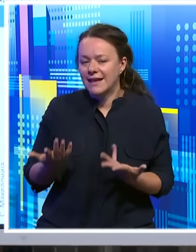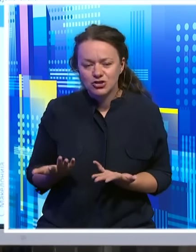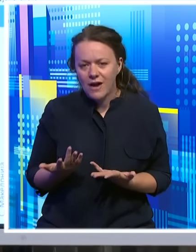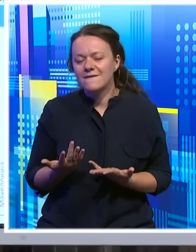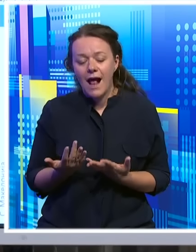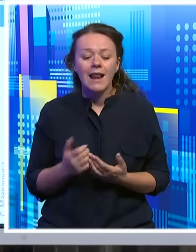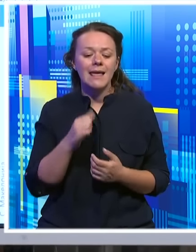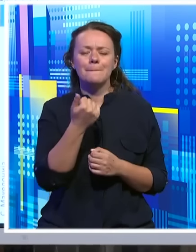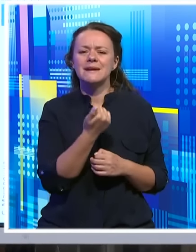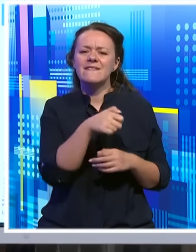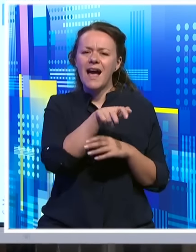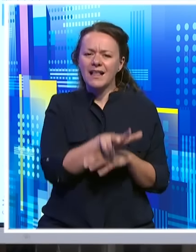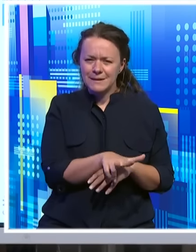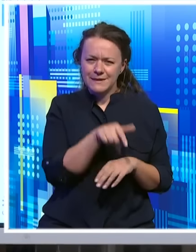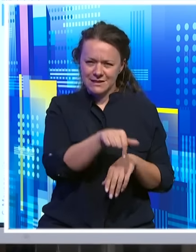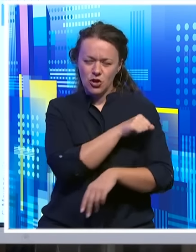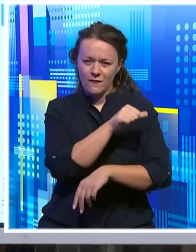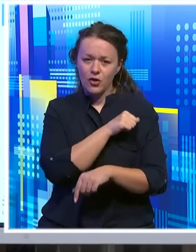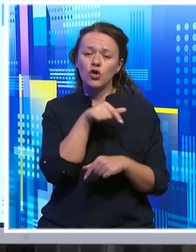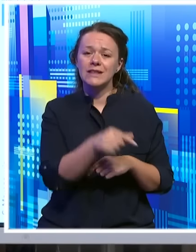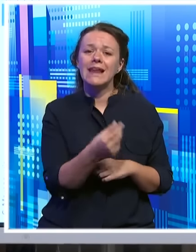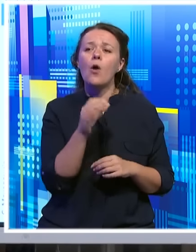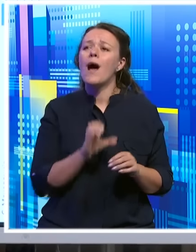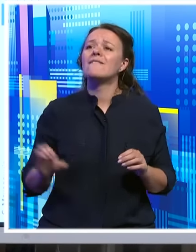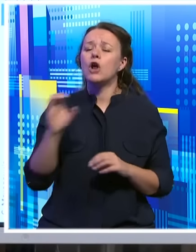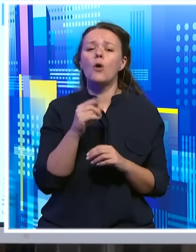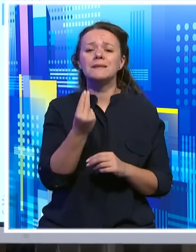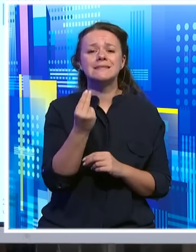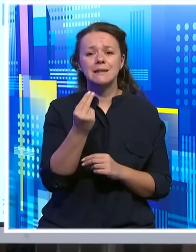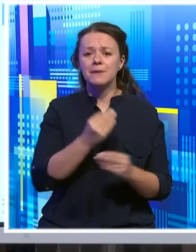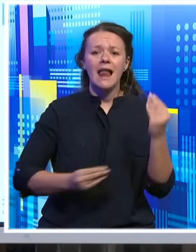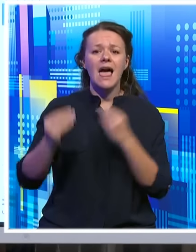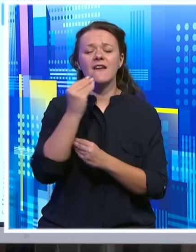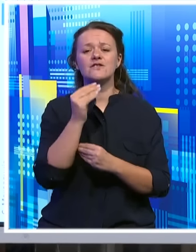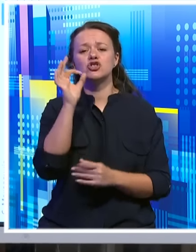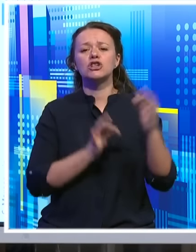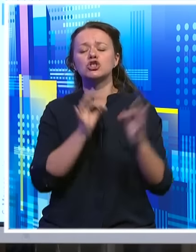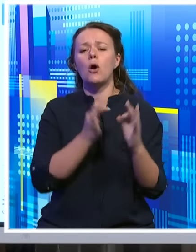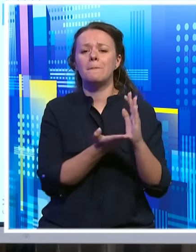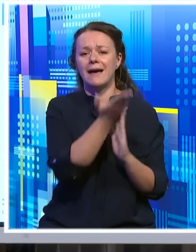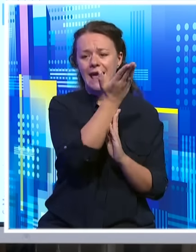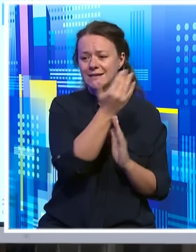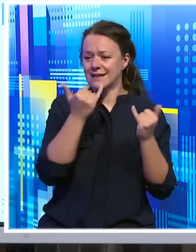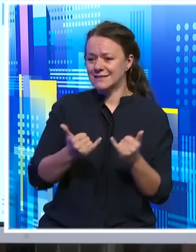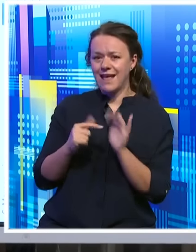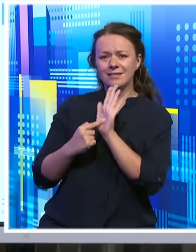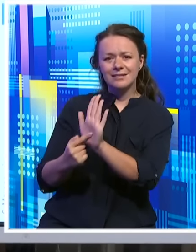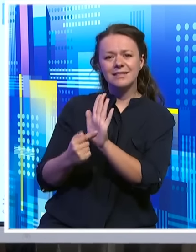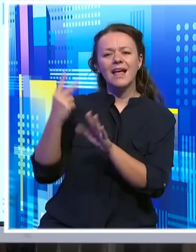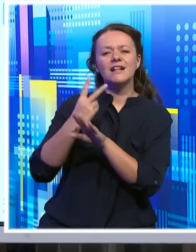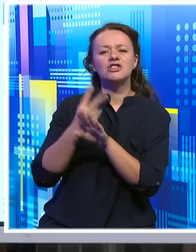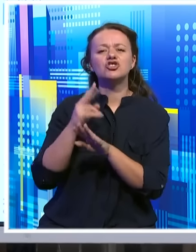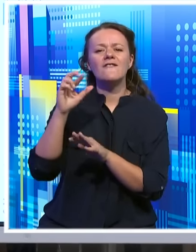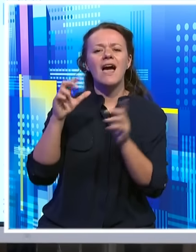prvom kvartalu ove godine Srbija je imala najveću stopu rasta u Evropi. Ovde smo vam stavili zemlje koje su u Eurostatu i koje smo do sada mogli da